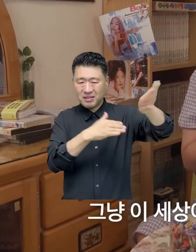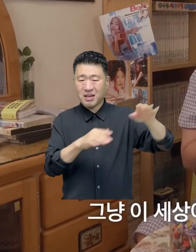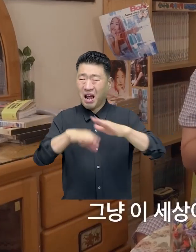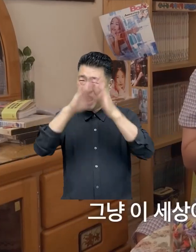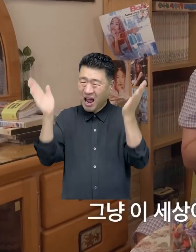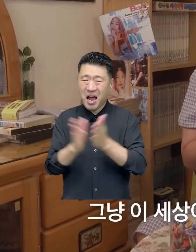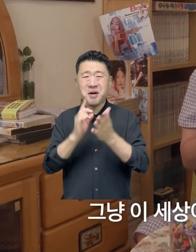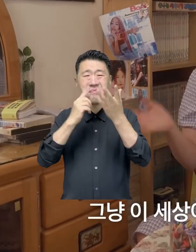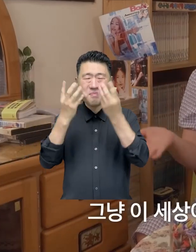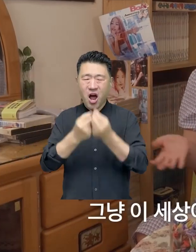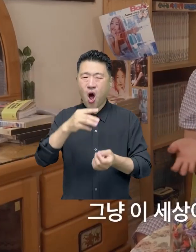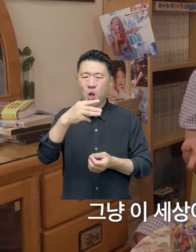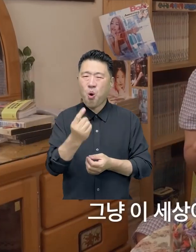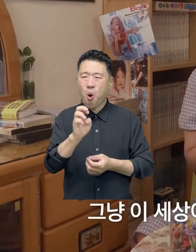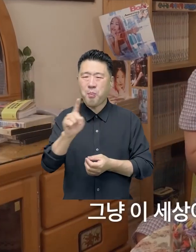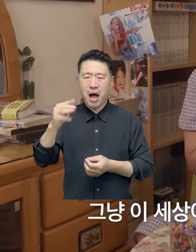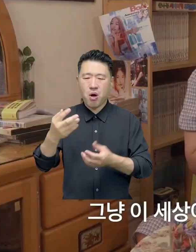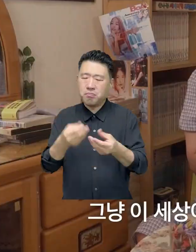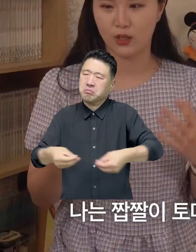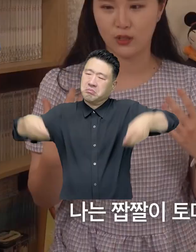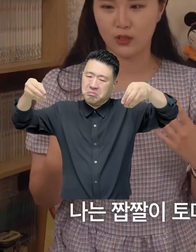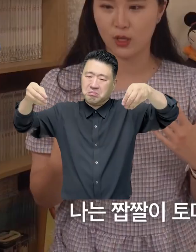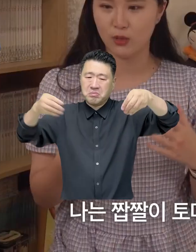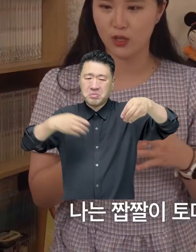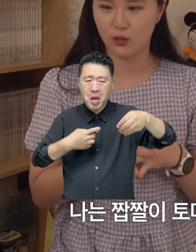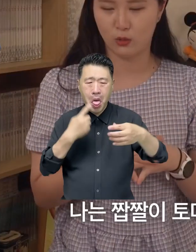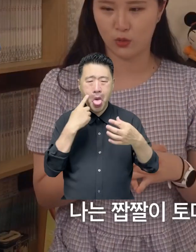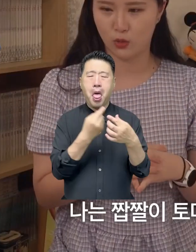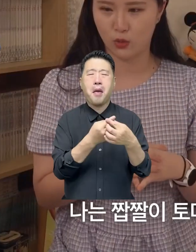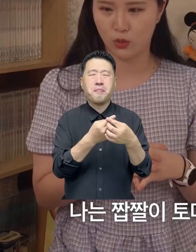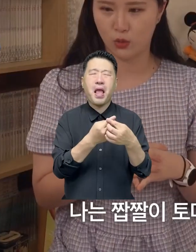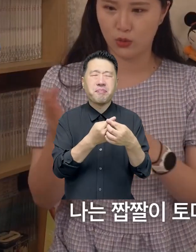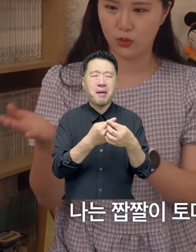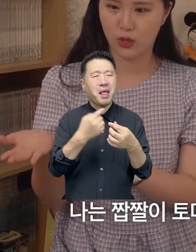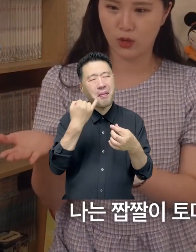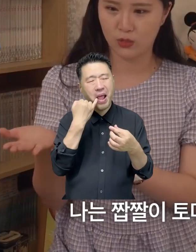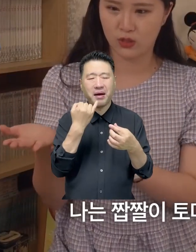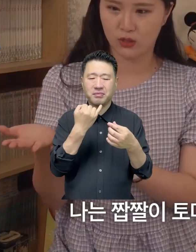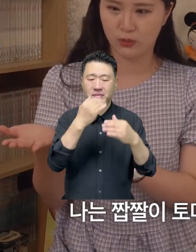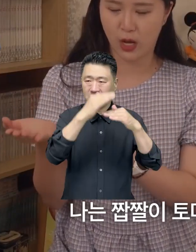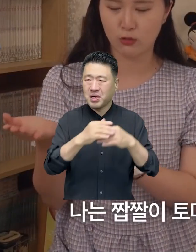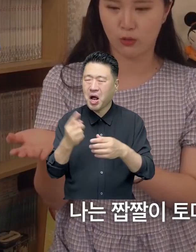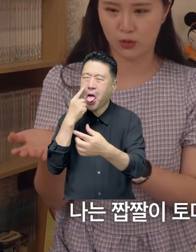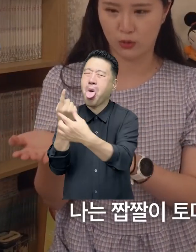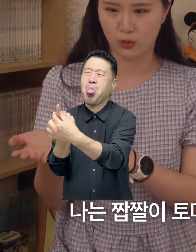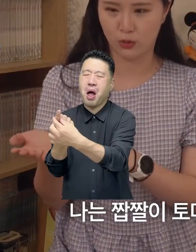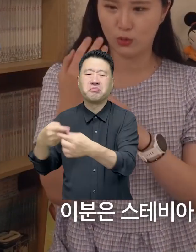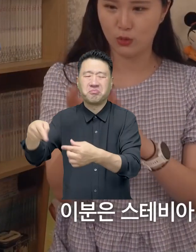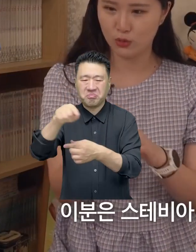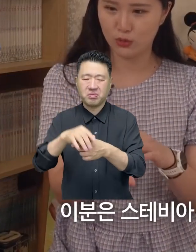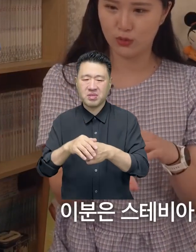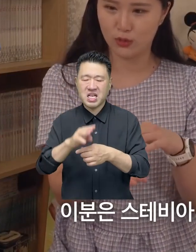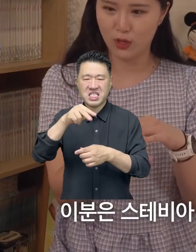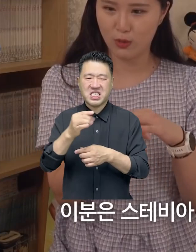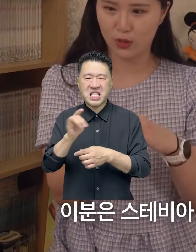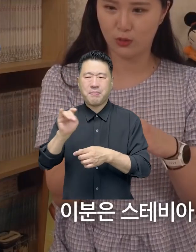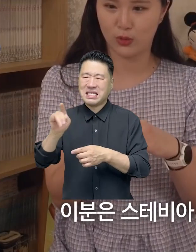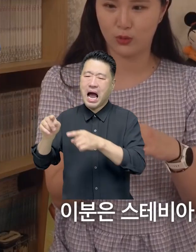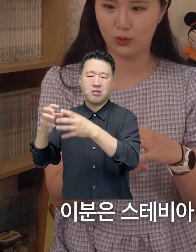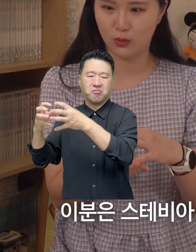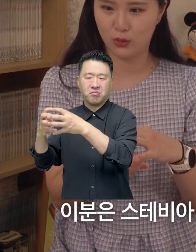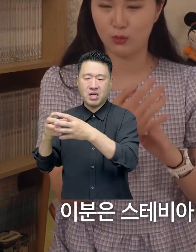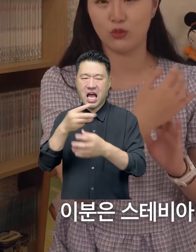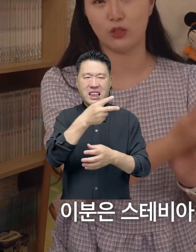그냥 이 세상이 거대한 토마토 바구니구나. 나는 짭짜리 토마토고 저 사람은 방울토마토고 뭐 이분은